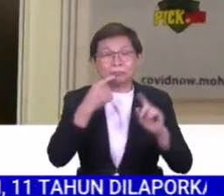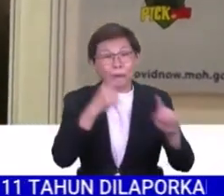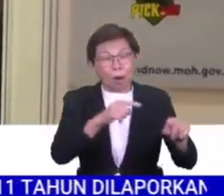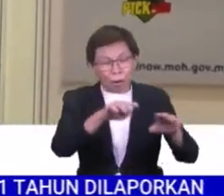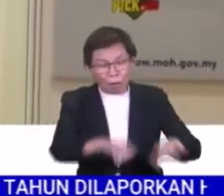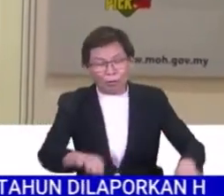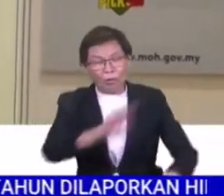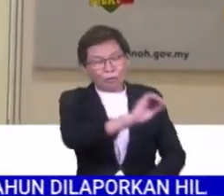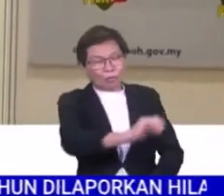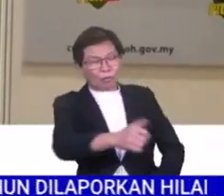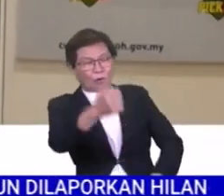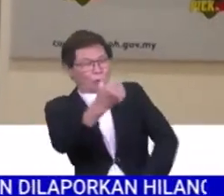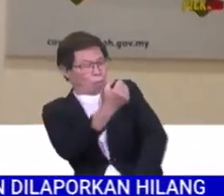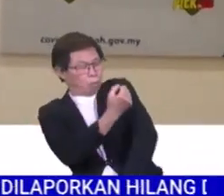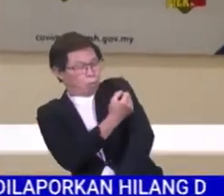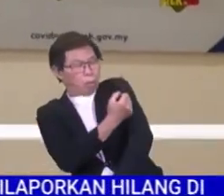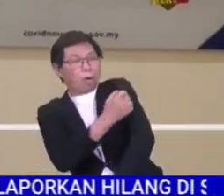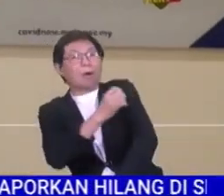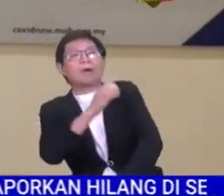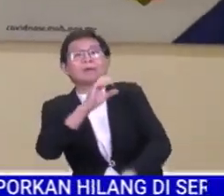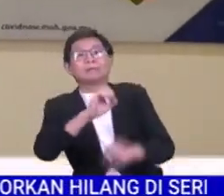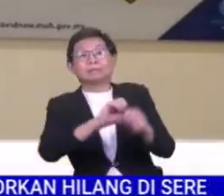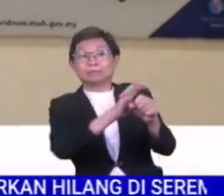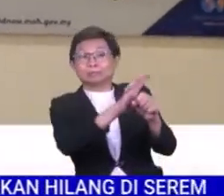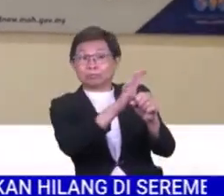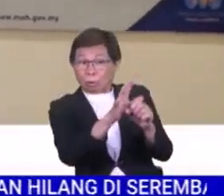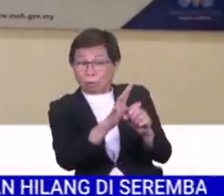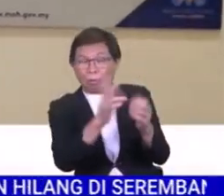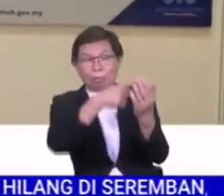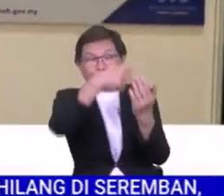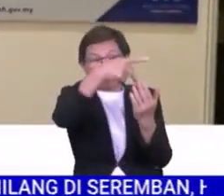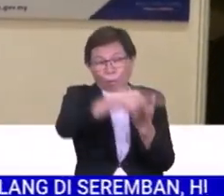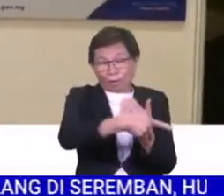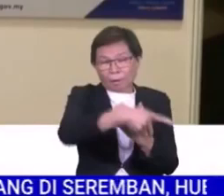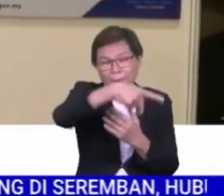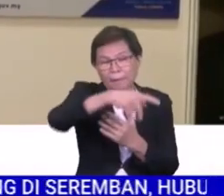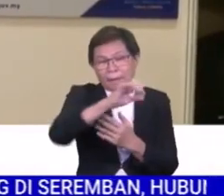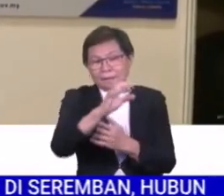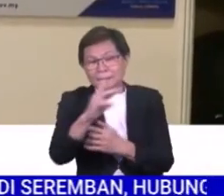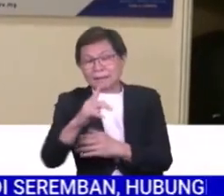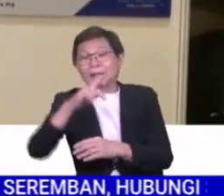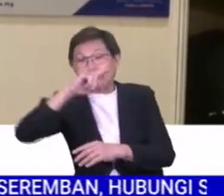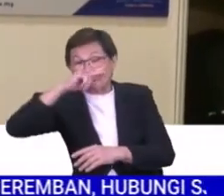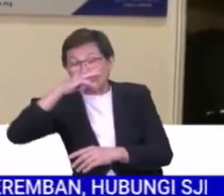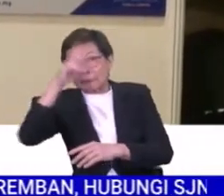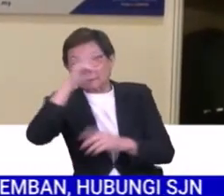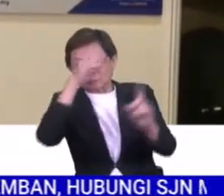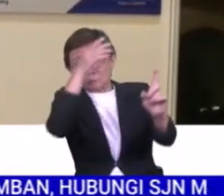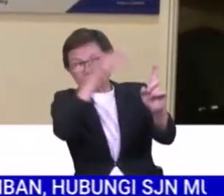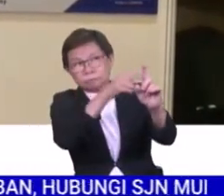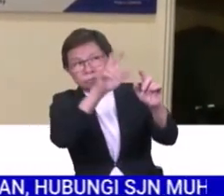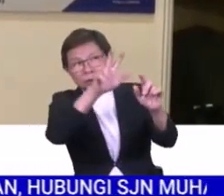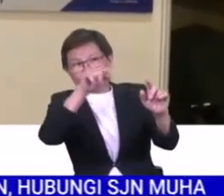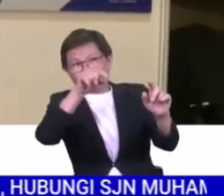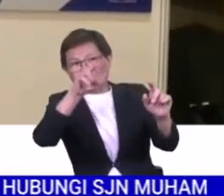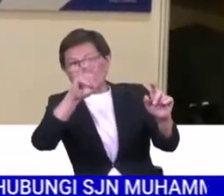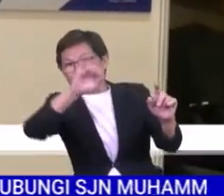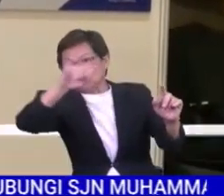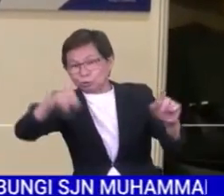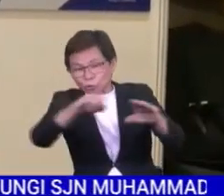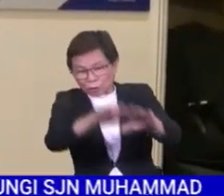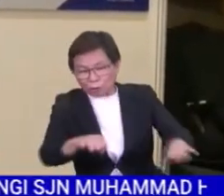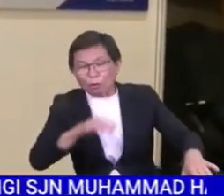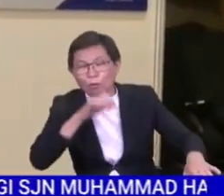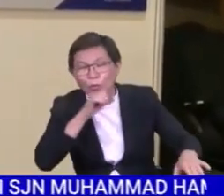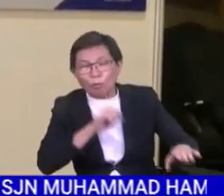kanak-kanak yang pertama kali menerima vaksin COVID-19. Dan menerusi program PIC Kids ini, kerajaan menyasarkan 3.6 juta kanak-kanak